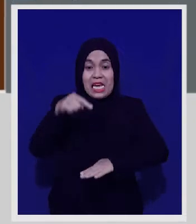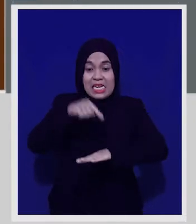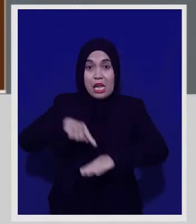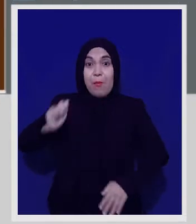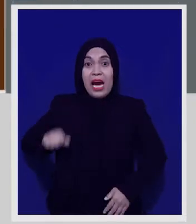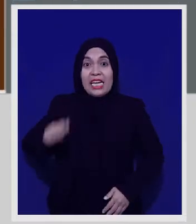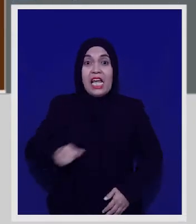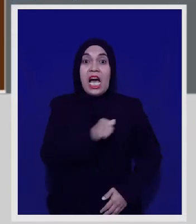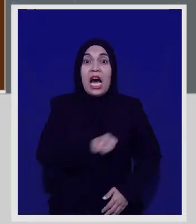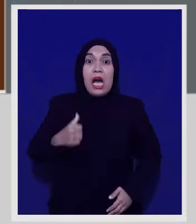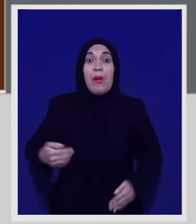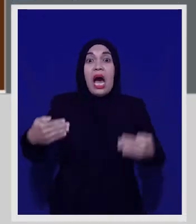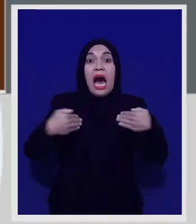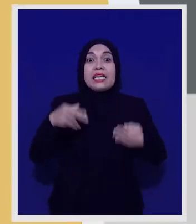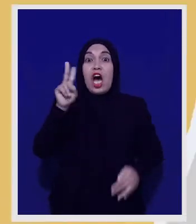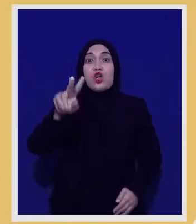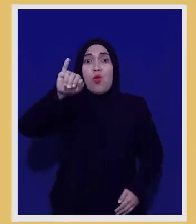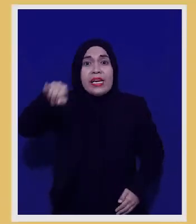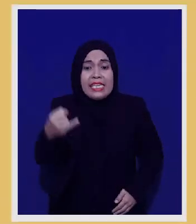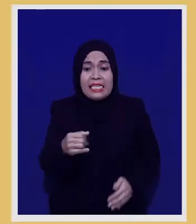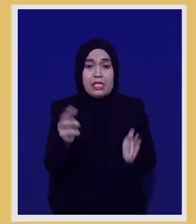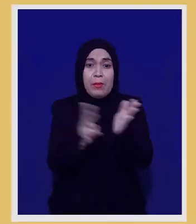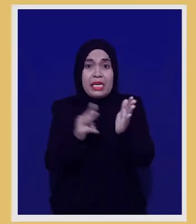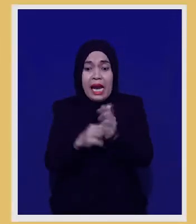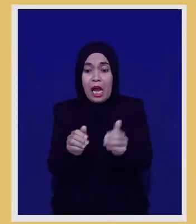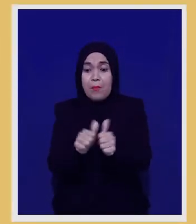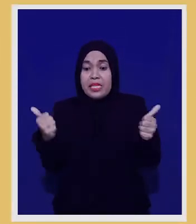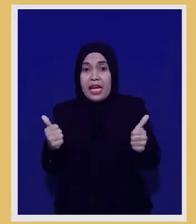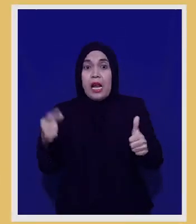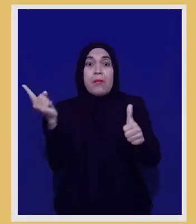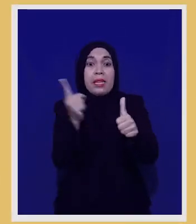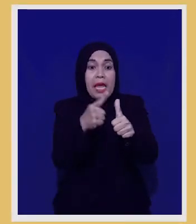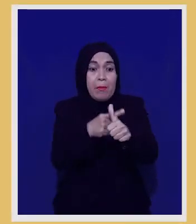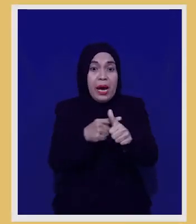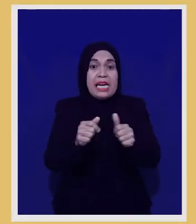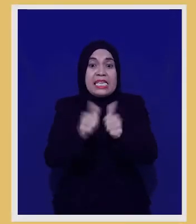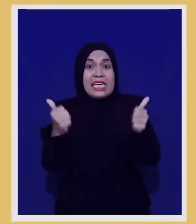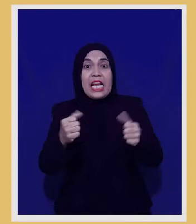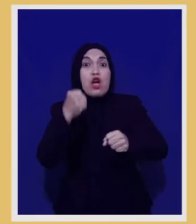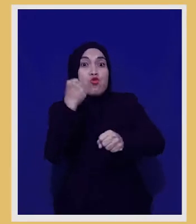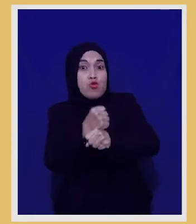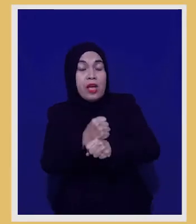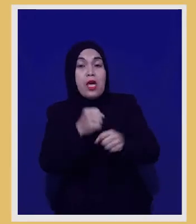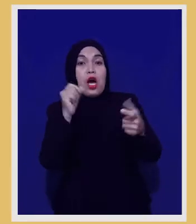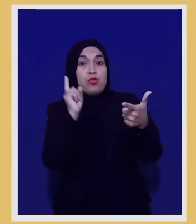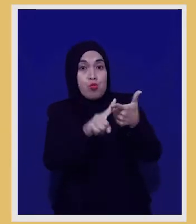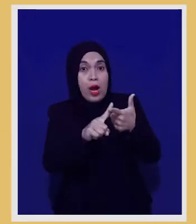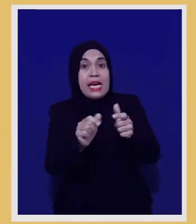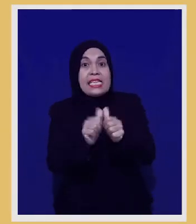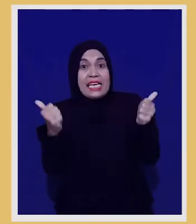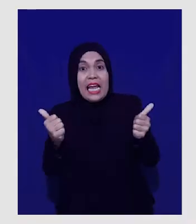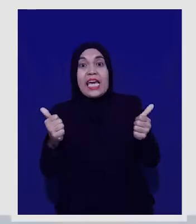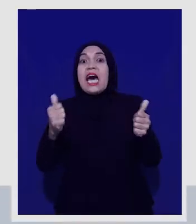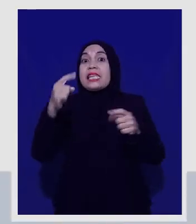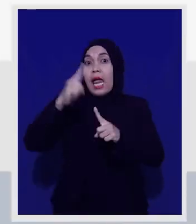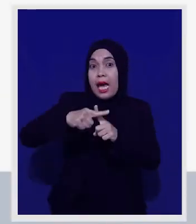Di peradilan agama ada dua jenis perkara perceraian, yaitu cerai gugat dan cerai talak.